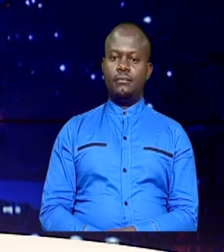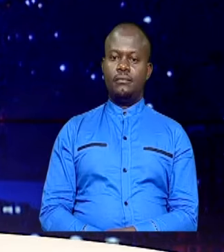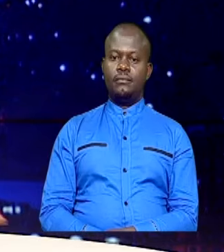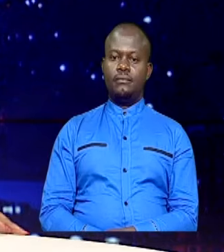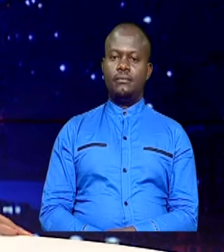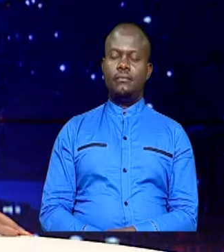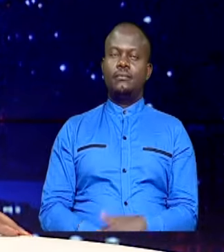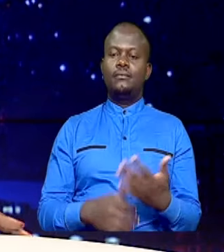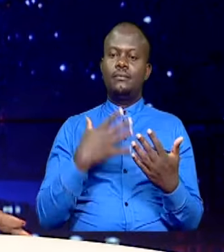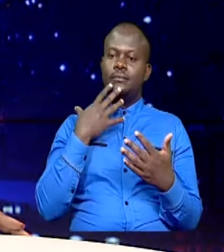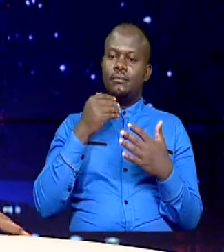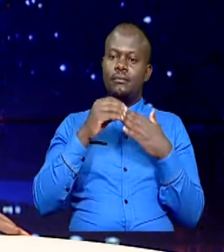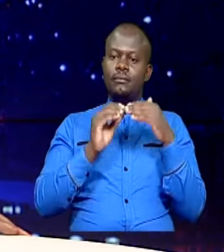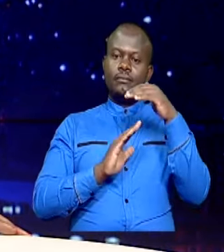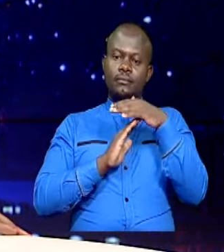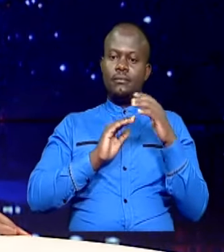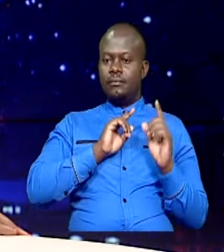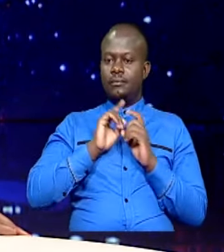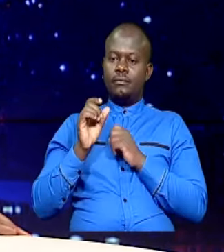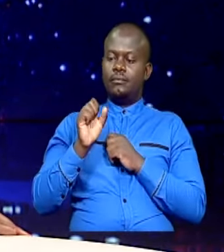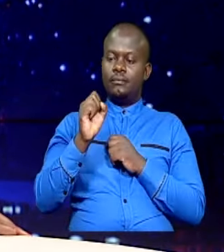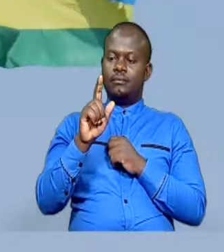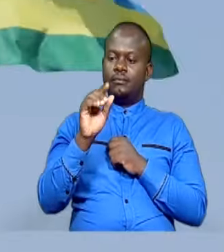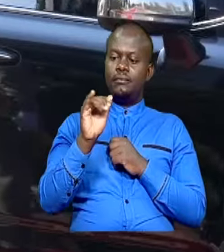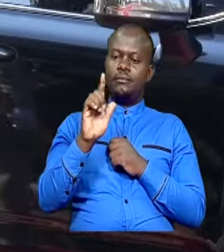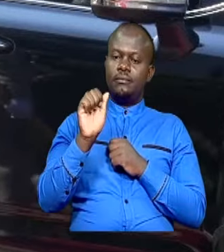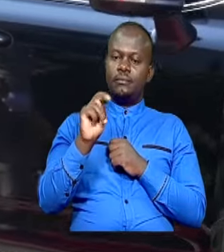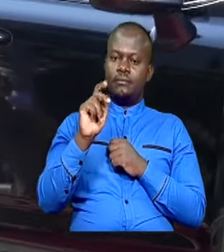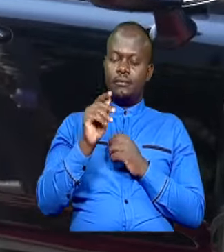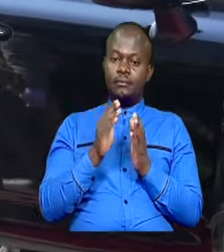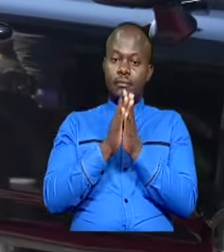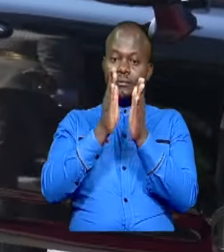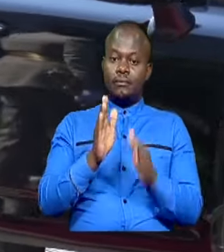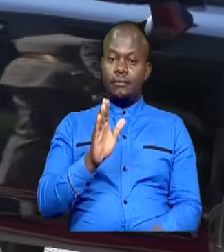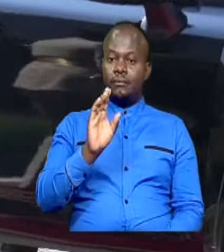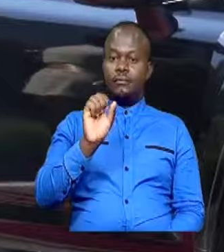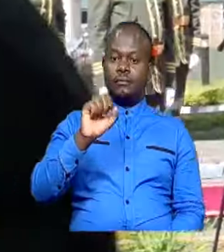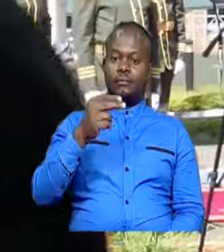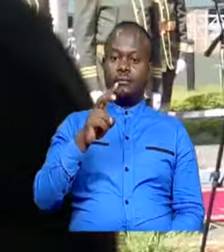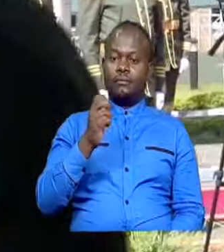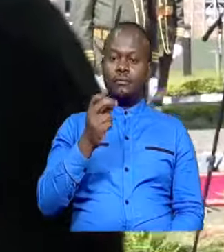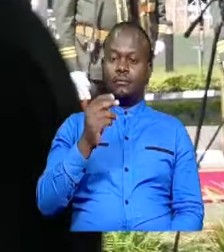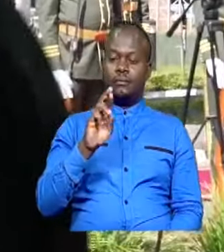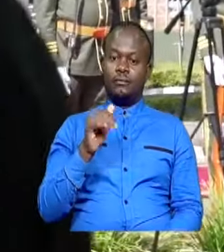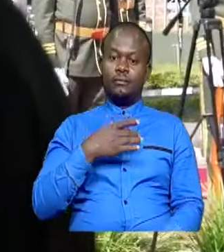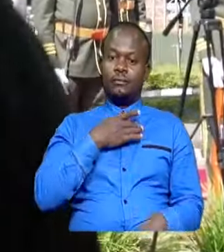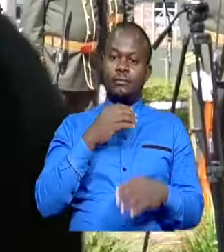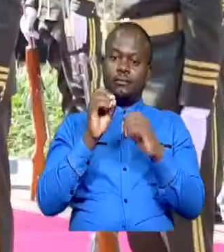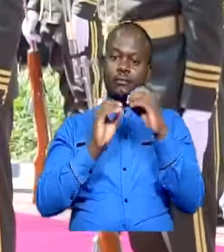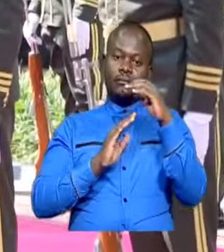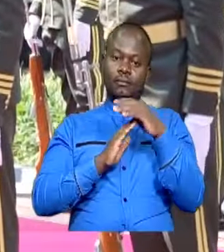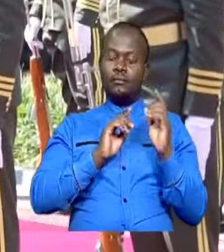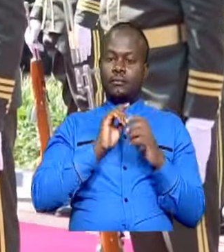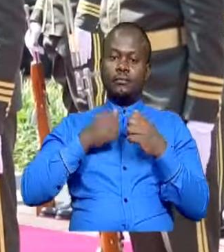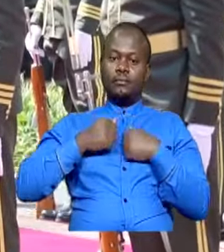Naho kuri wa gatanu umugaba mukuru w'ingabo za Sri Lanka General Shavendra Silva n'intumwa ayoboye basuye icyiciro gikuru cy'ingabo z'u